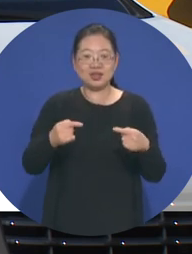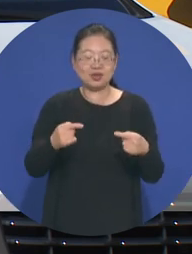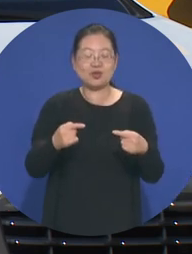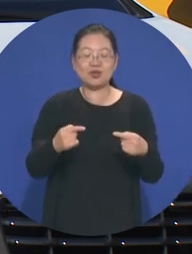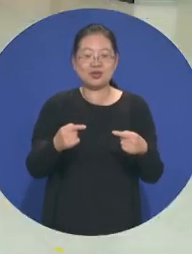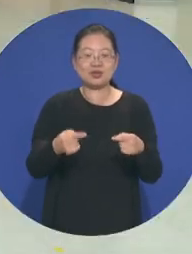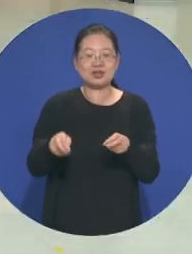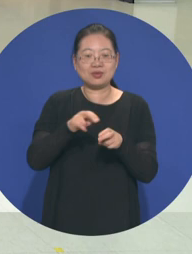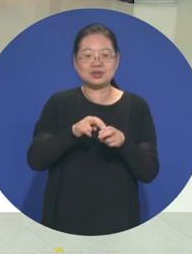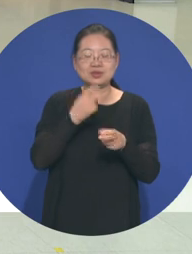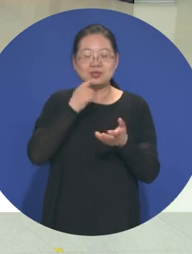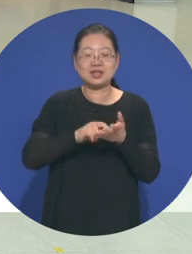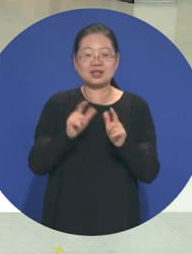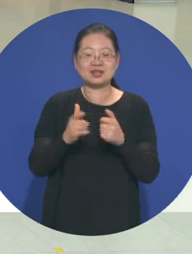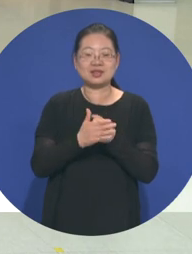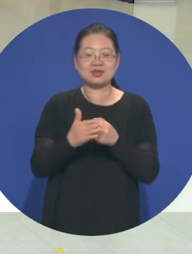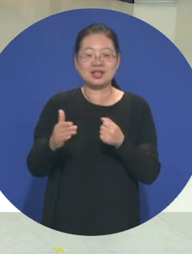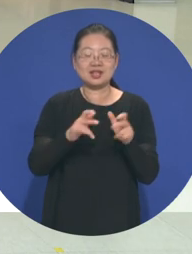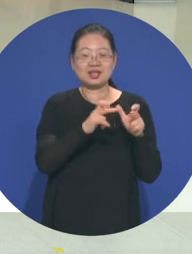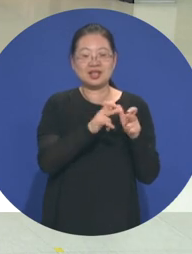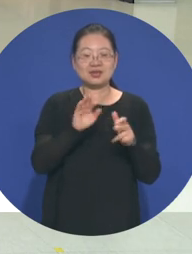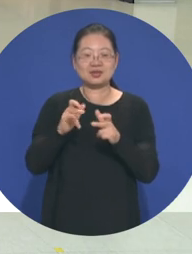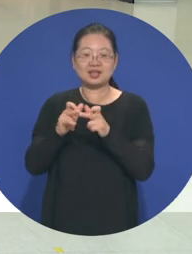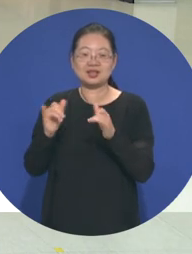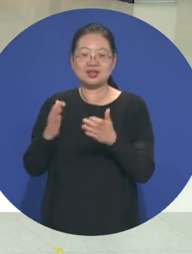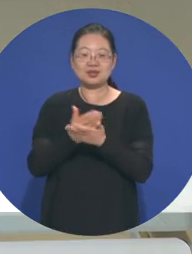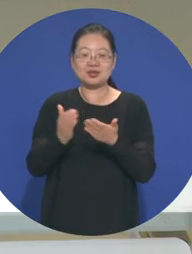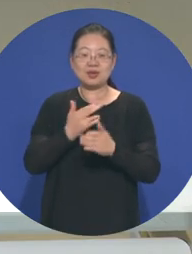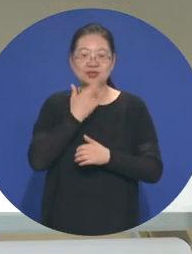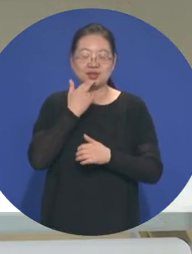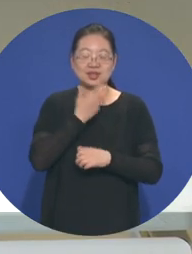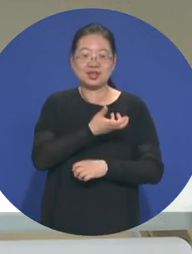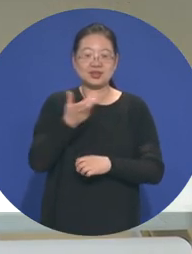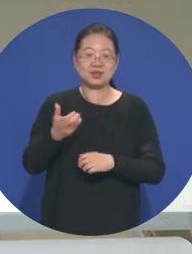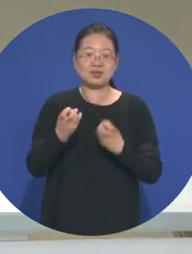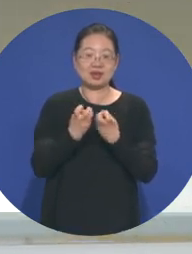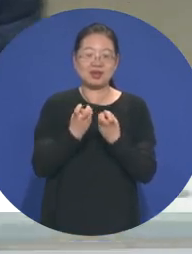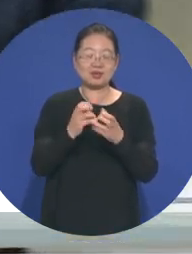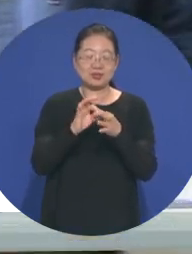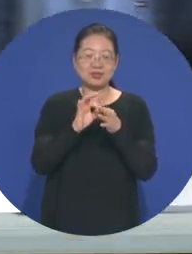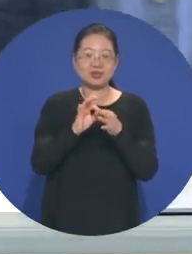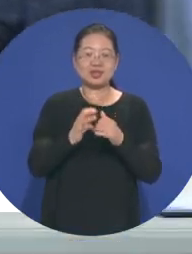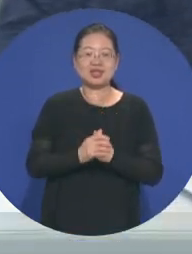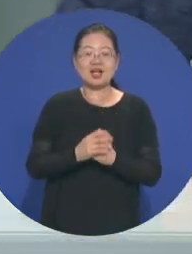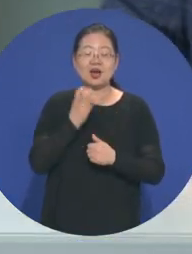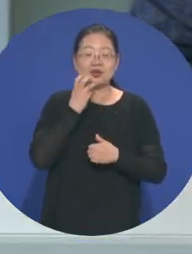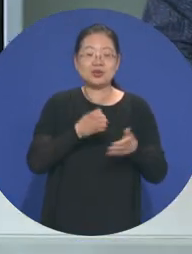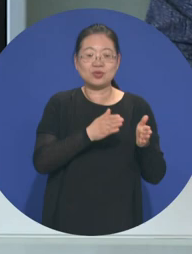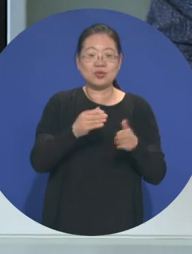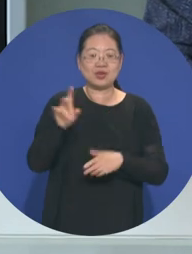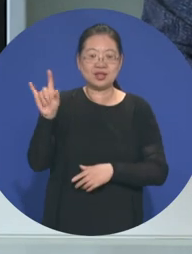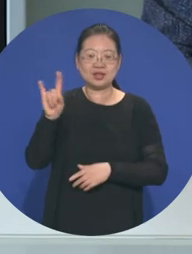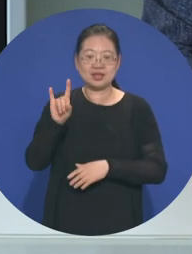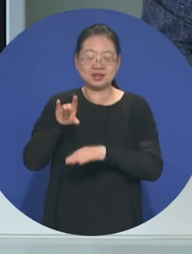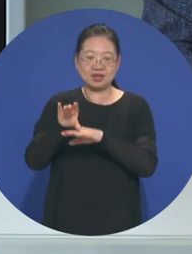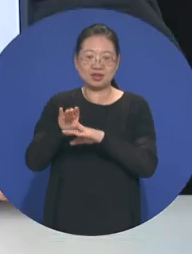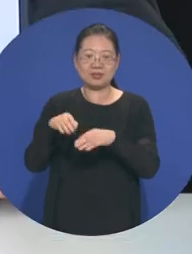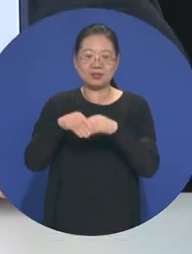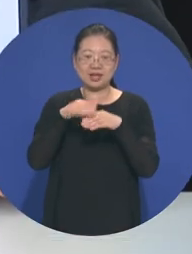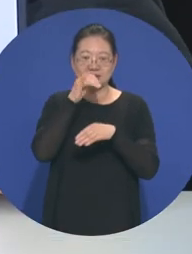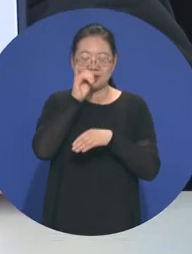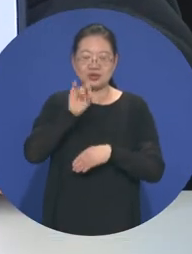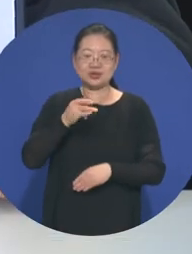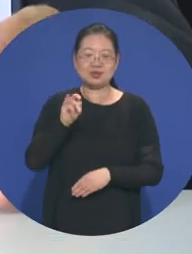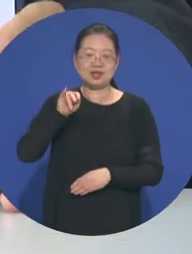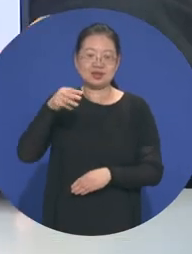안 되기 때문에. 장애, 비장애 구분 없는 이동수단을 위해 경기도와 현대자동차가 손을 잡았습니다. 유니버설